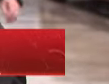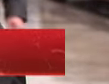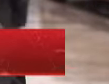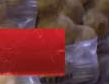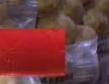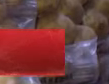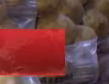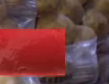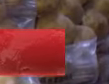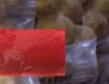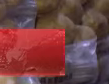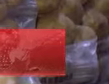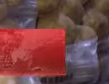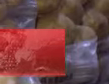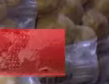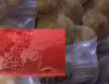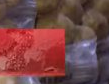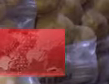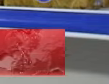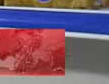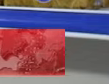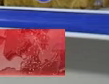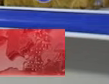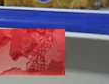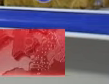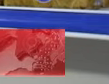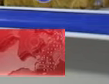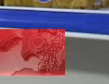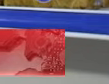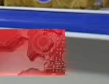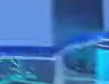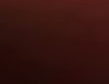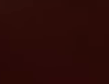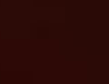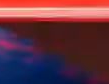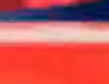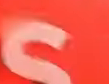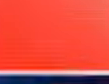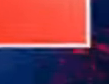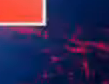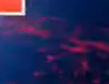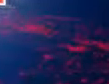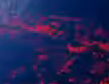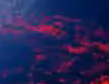491 тенге. Отразится ли подражание американской валюты на стоимости продуктов?